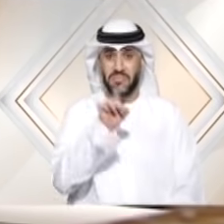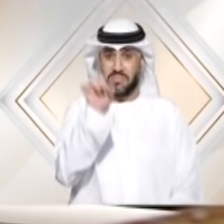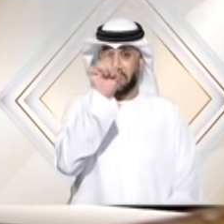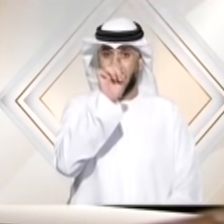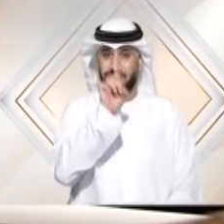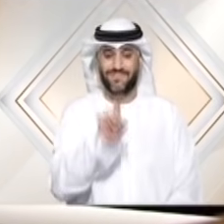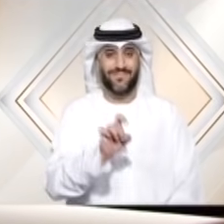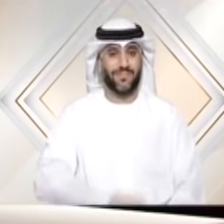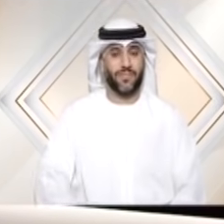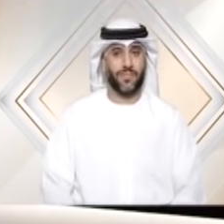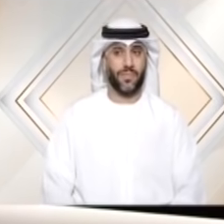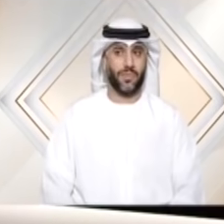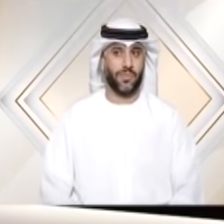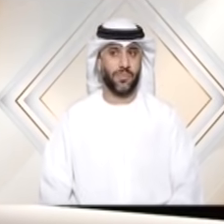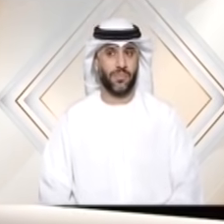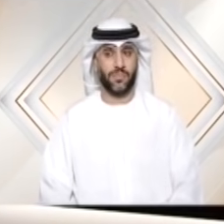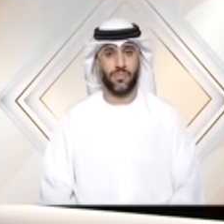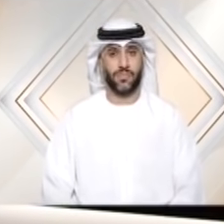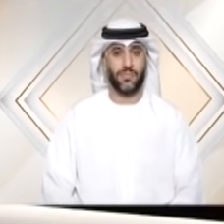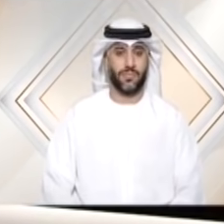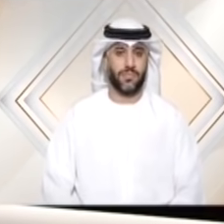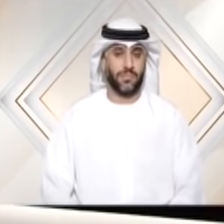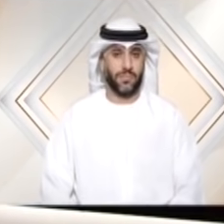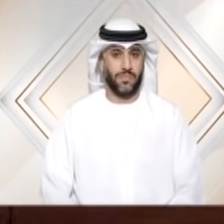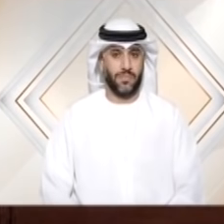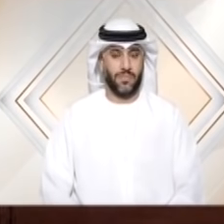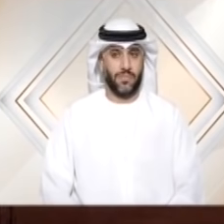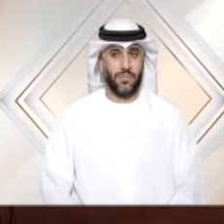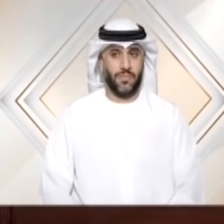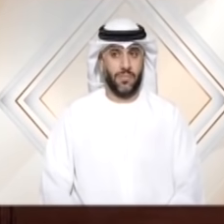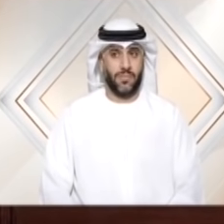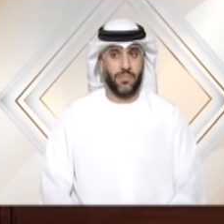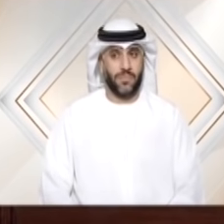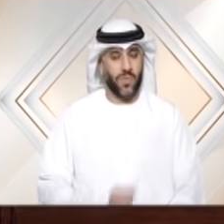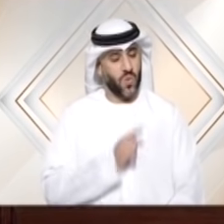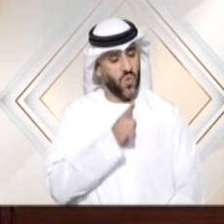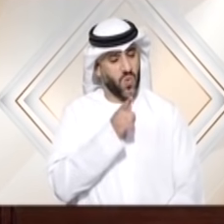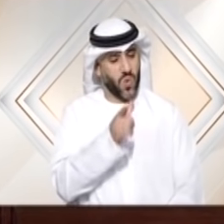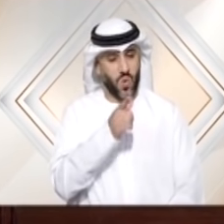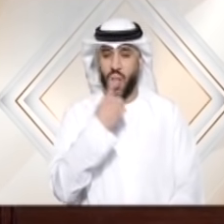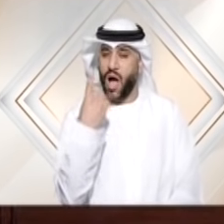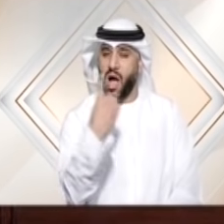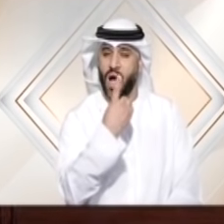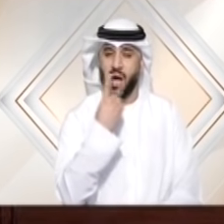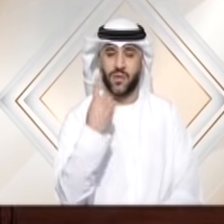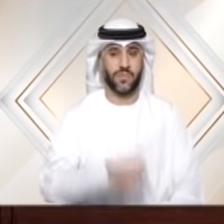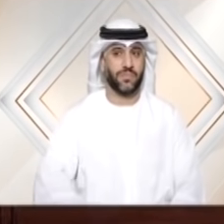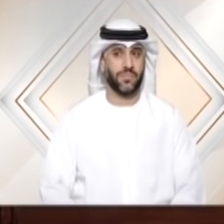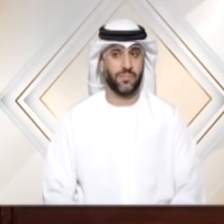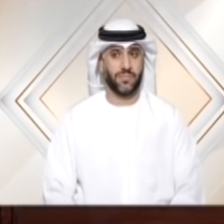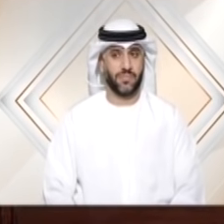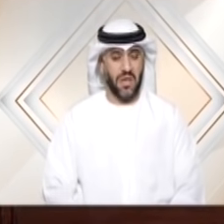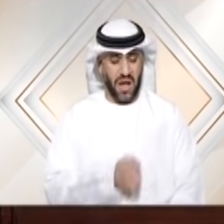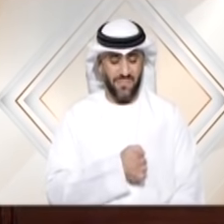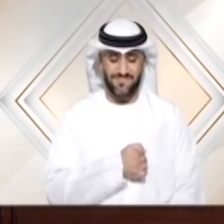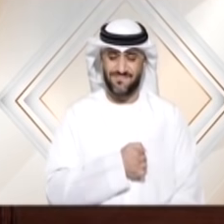آسمة. طيب الحين بكمل. اول شيء طلع اللي بقلبك عادي ما عندي مشكله. هذا اللي انت